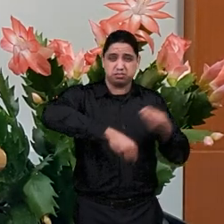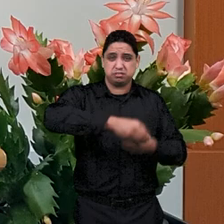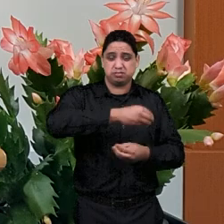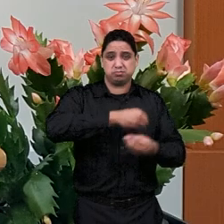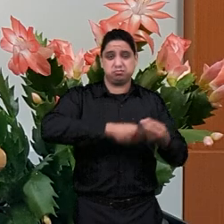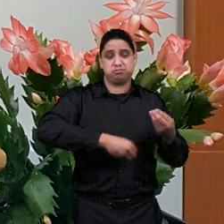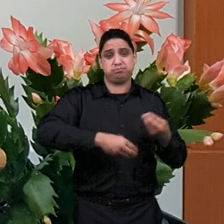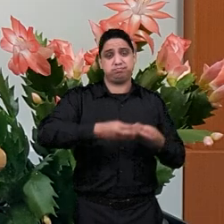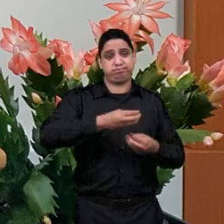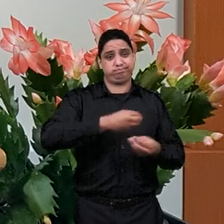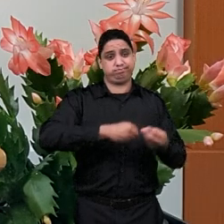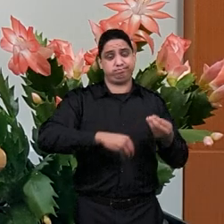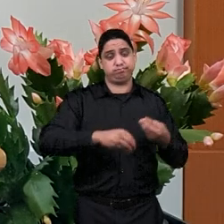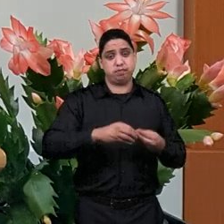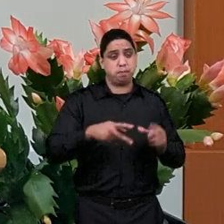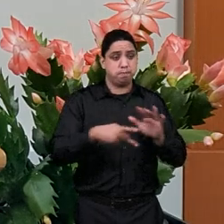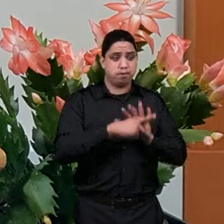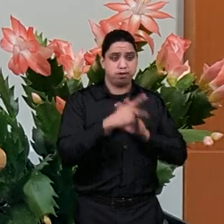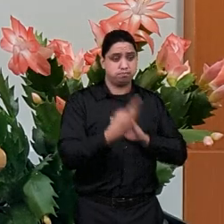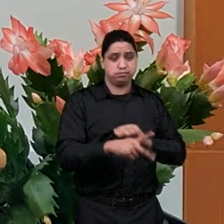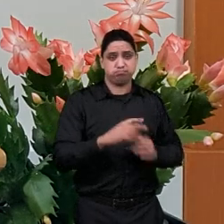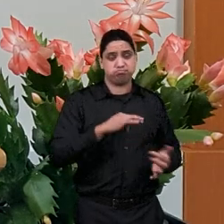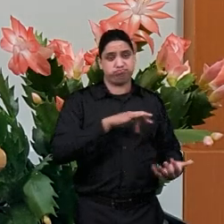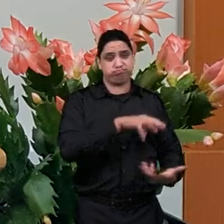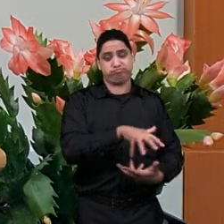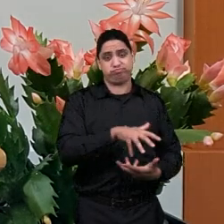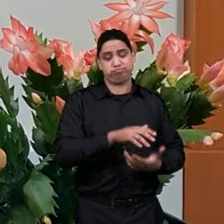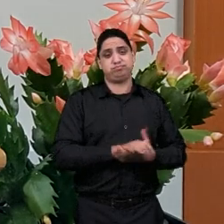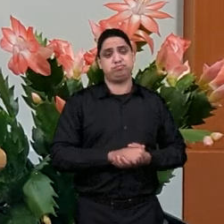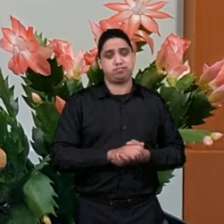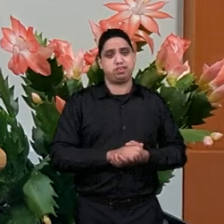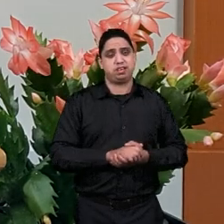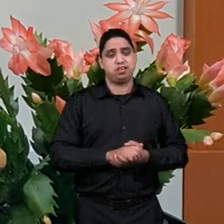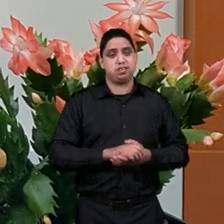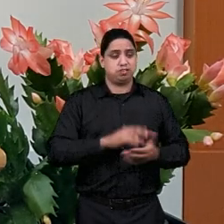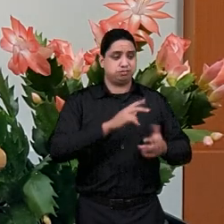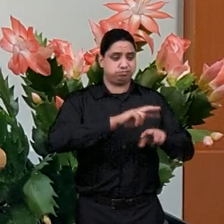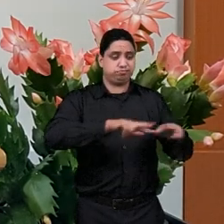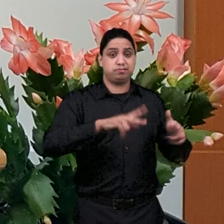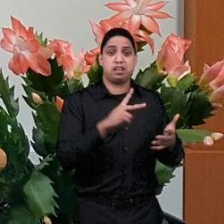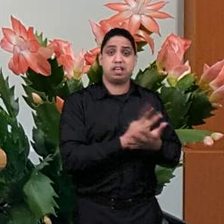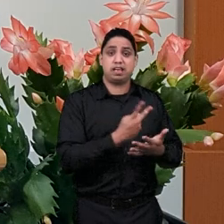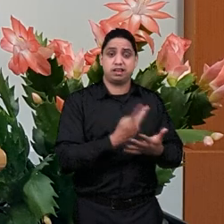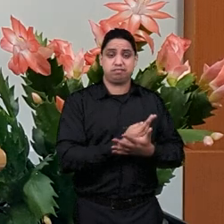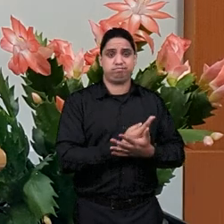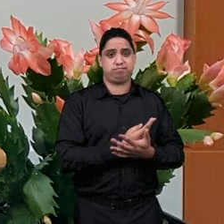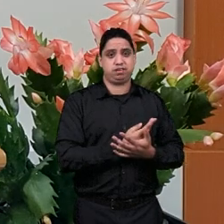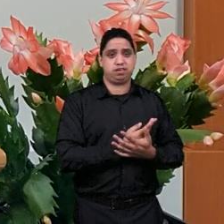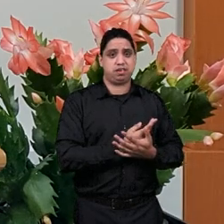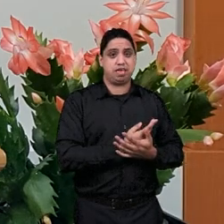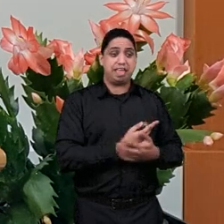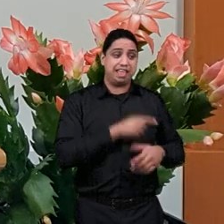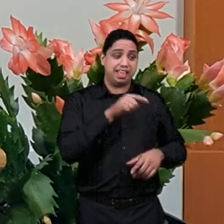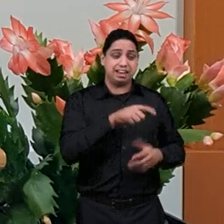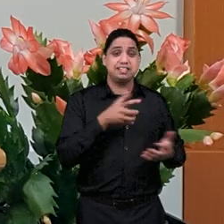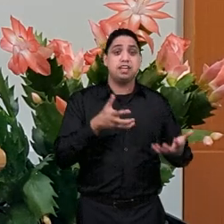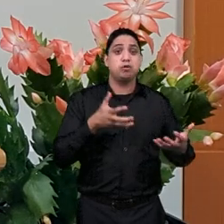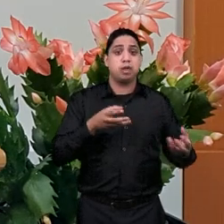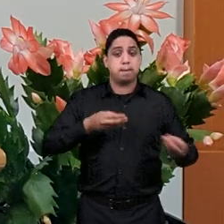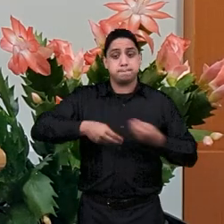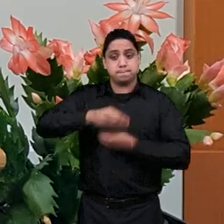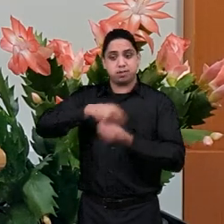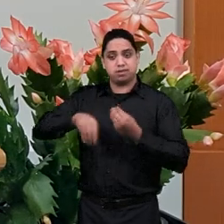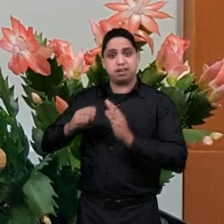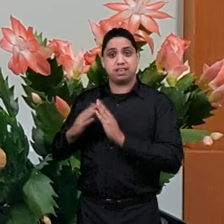la vanité de la vie qui est propre de ce monde. Et le désir, c'est donc qui entre dans la vie de l'Église. Les frères et sœurs ont déjà